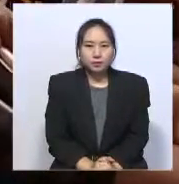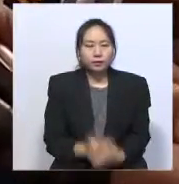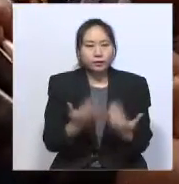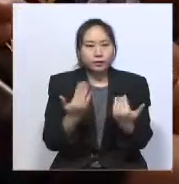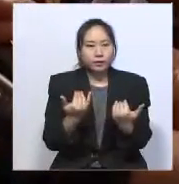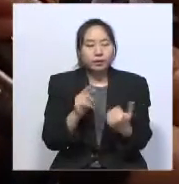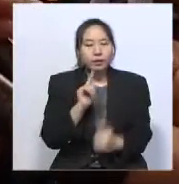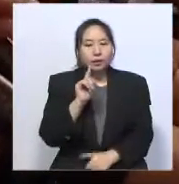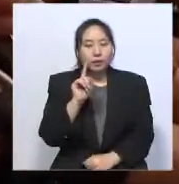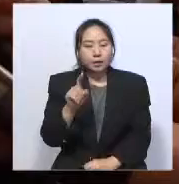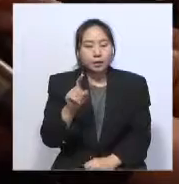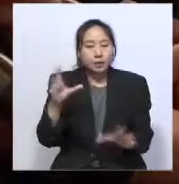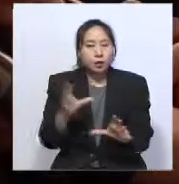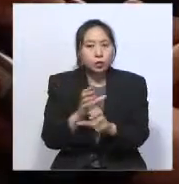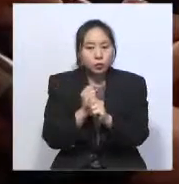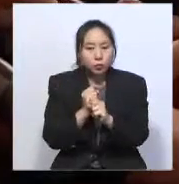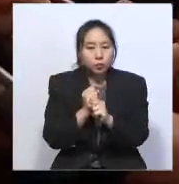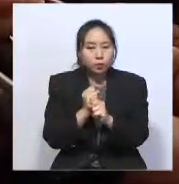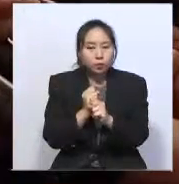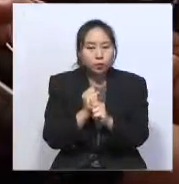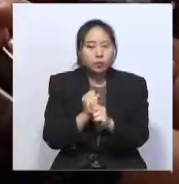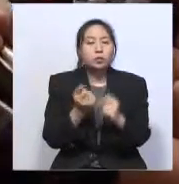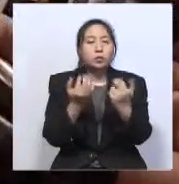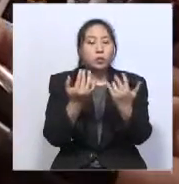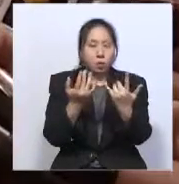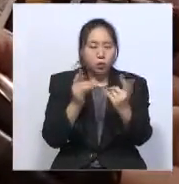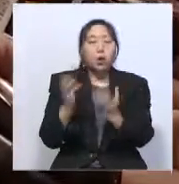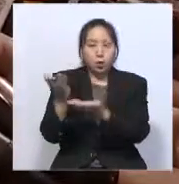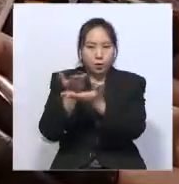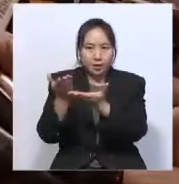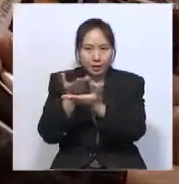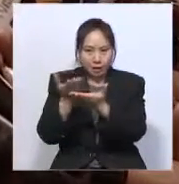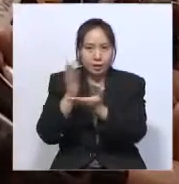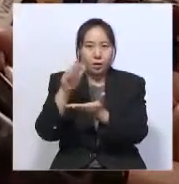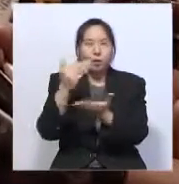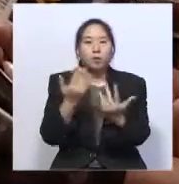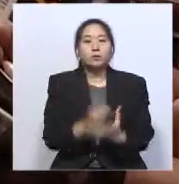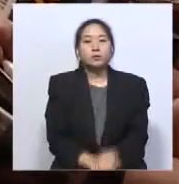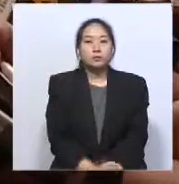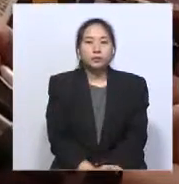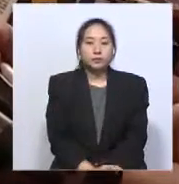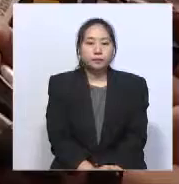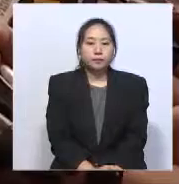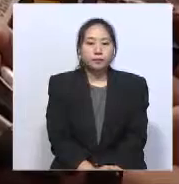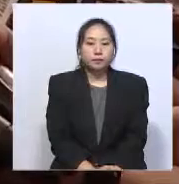อยู่หรือว่าจะต้องดำเนินการยังไงเกี่ยวกับ อยู่ที่ผลการปรึกษาลือนะครับอยู่ที่ผลการปรึกษาลือนะครับ